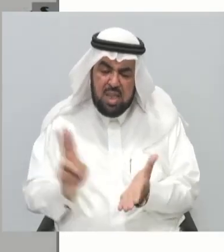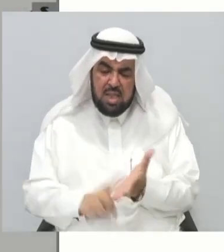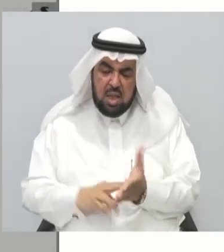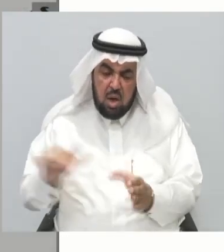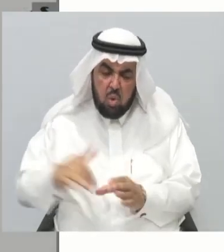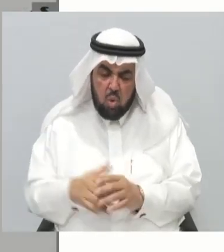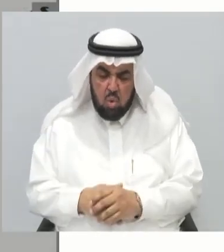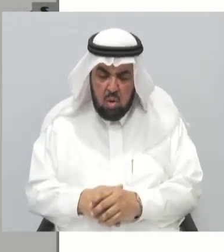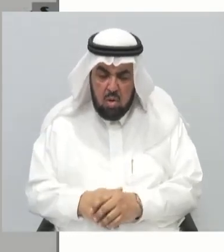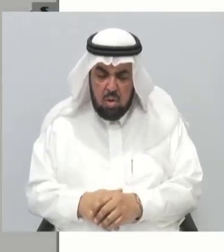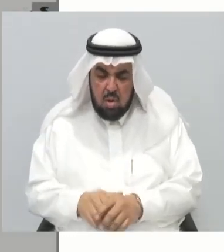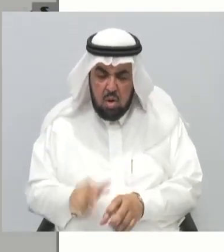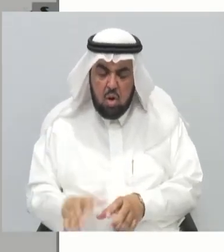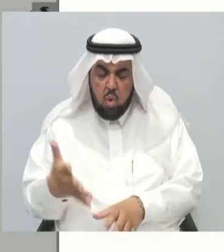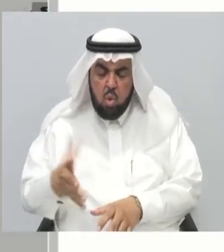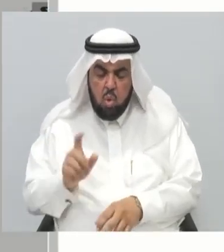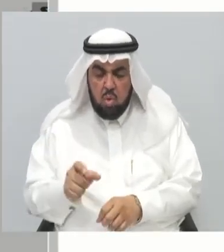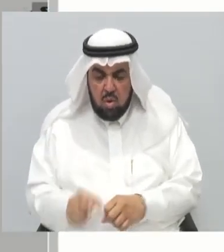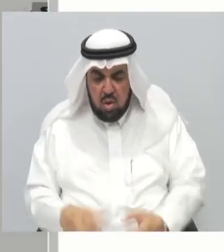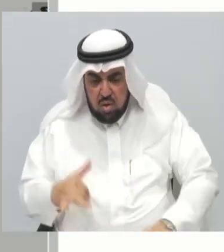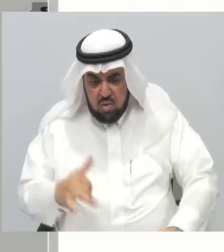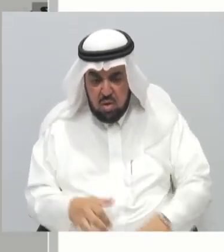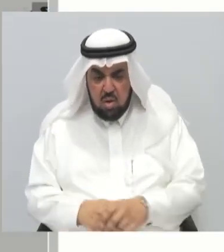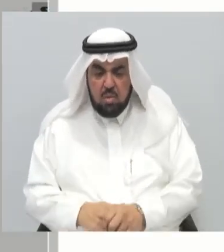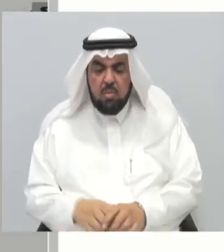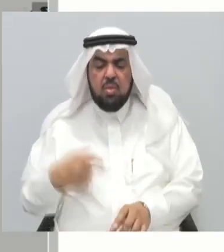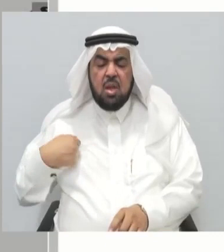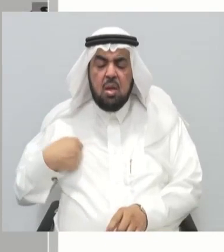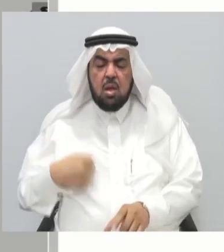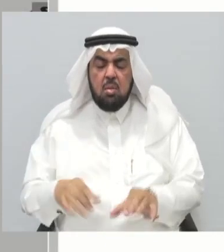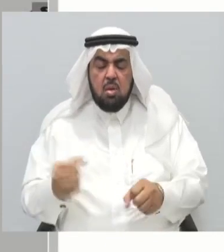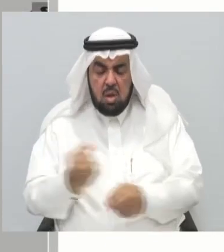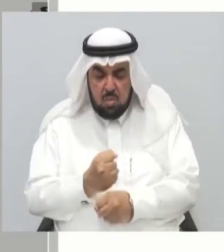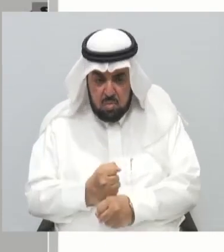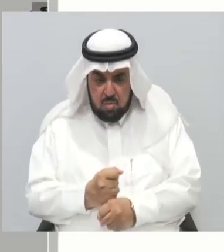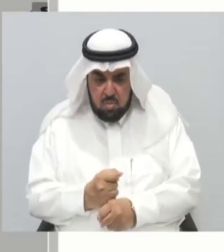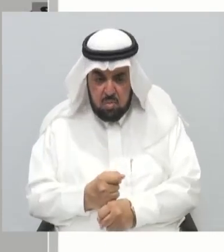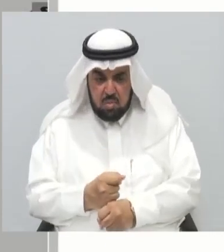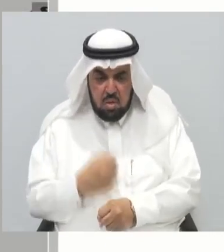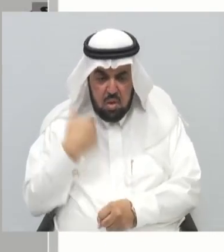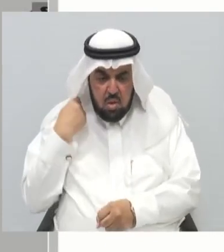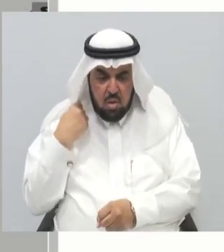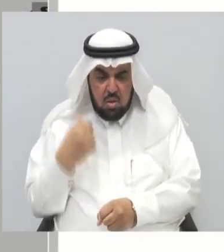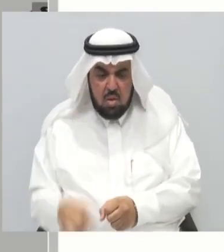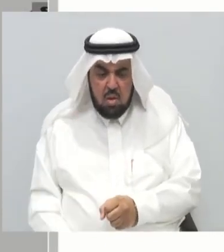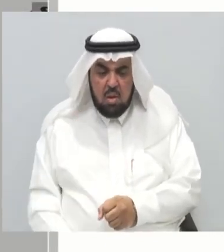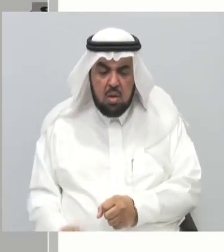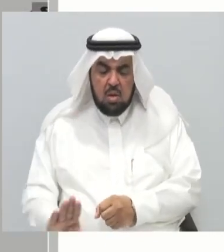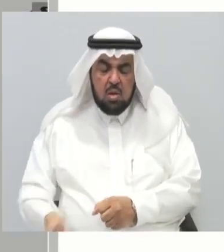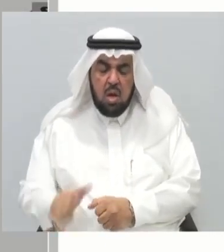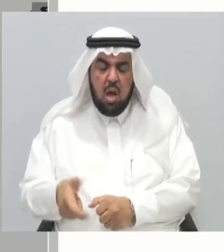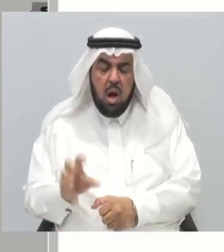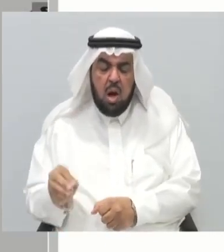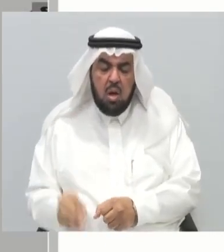ثم نقوم بالضغط على نيو نفس الطريقه ثم نكتب اسم المستخدم نفترض ان اسمها ساره